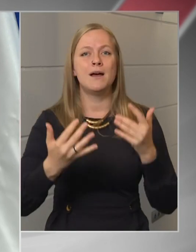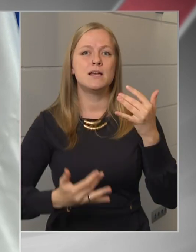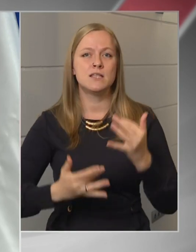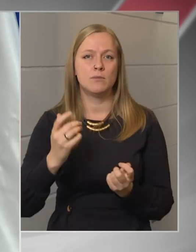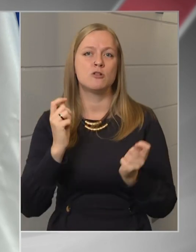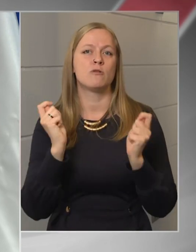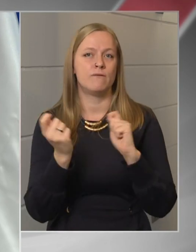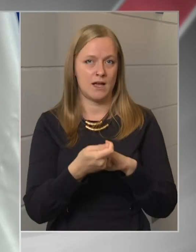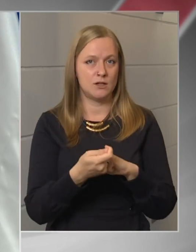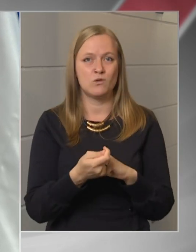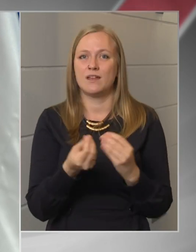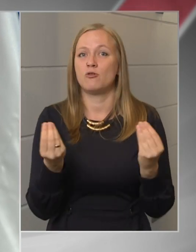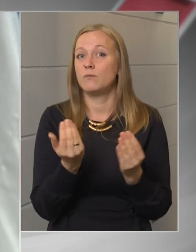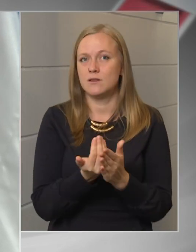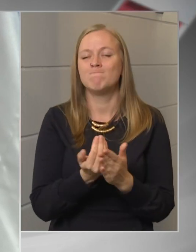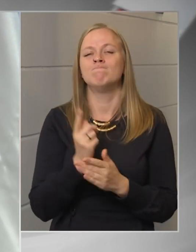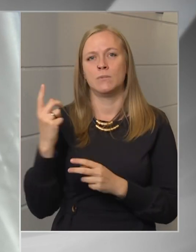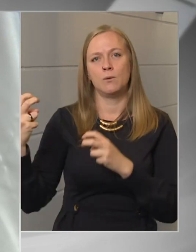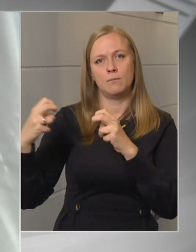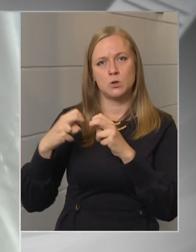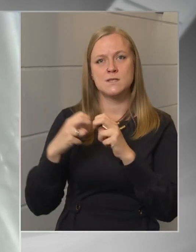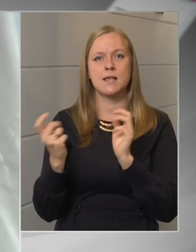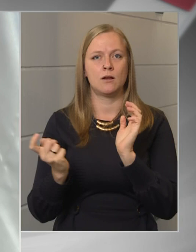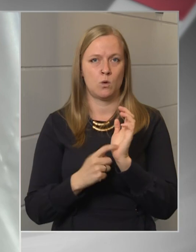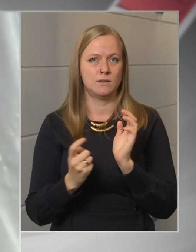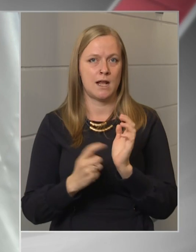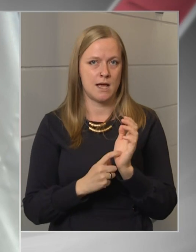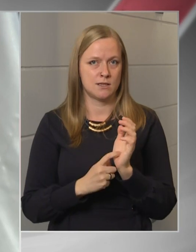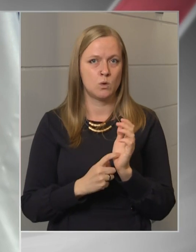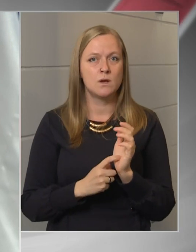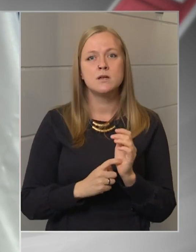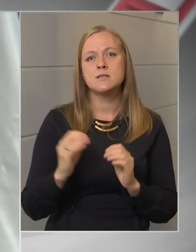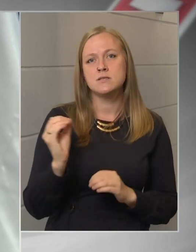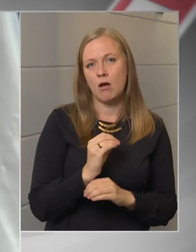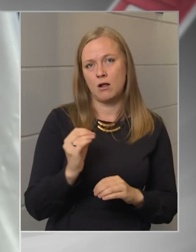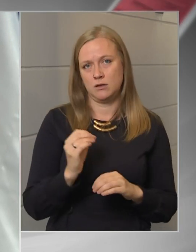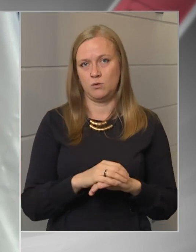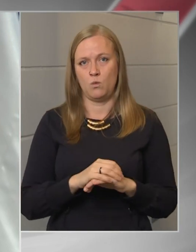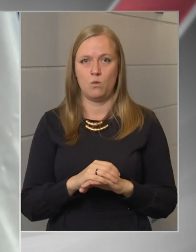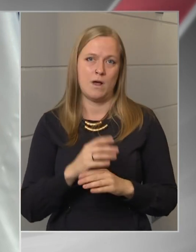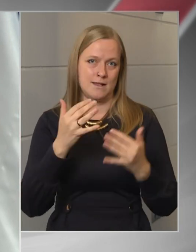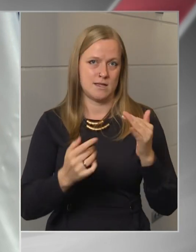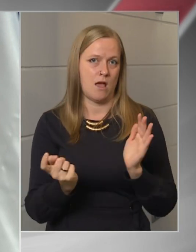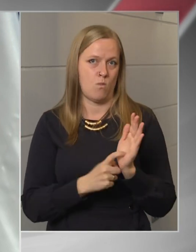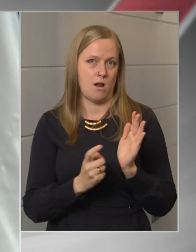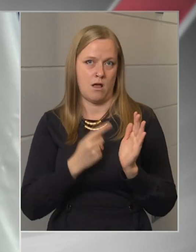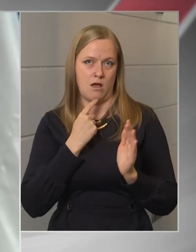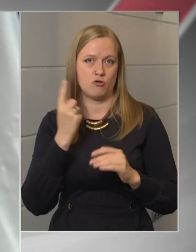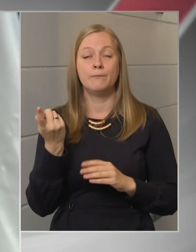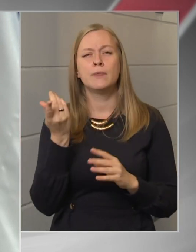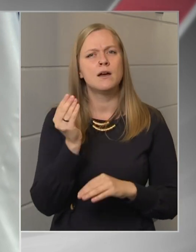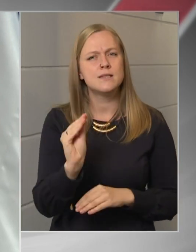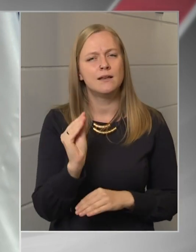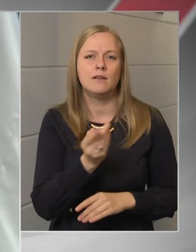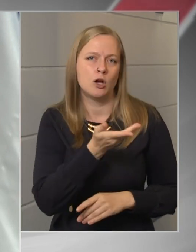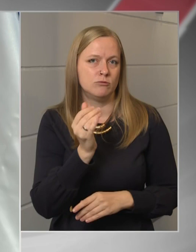változás valóban azért szükséges, mert Brüsszel kötelezően szaldó elszámolást ír elő. Tehát ez azt jelenti, azoknak, akik